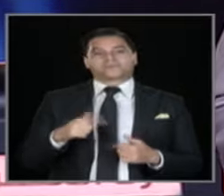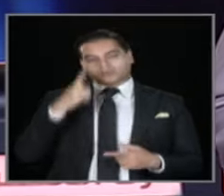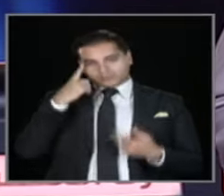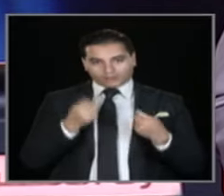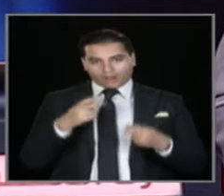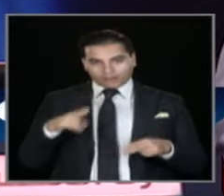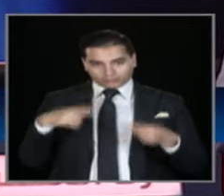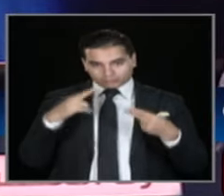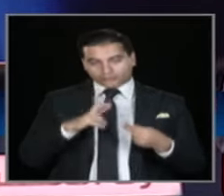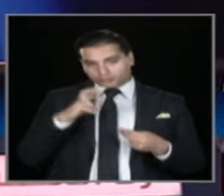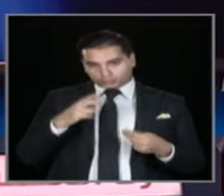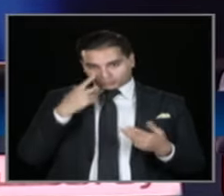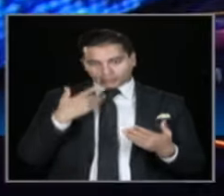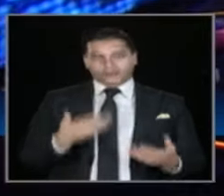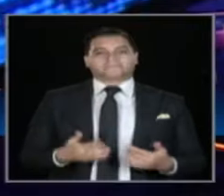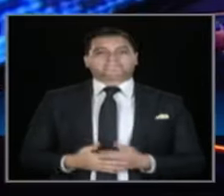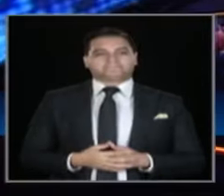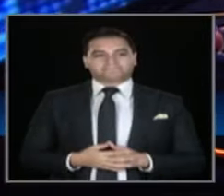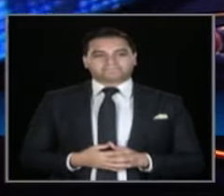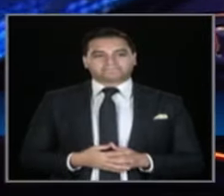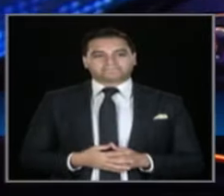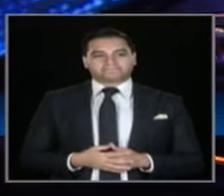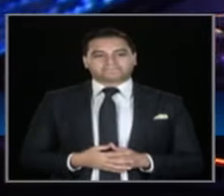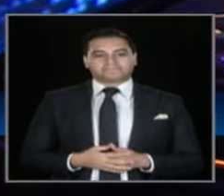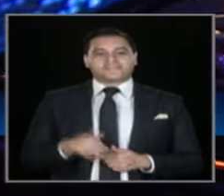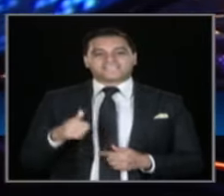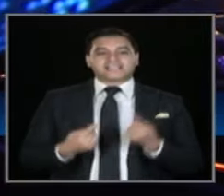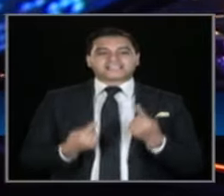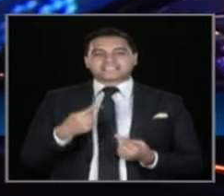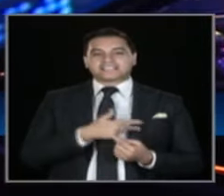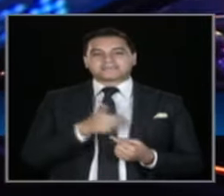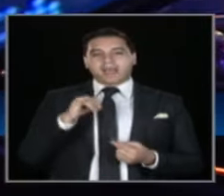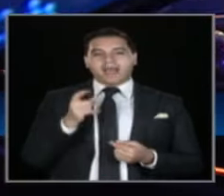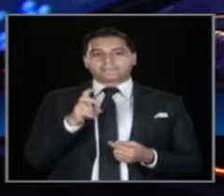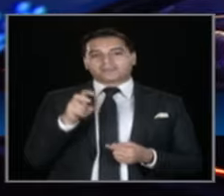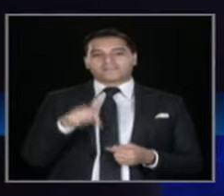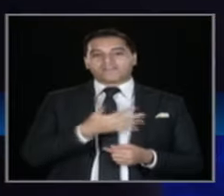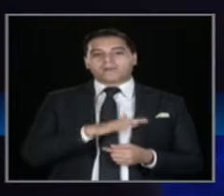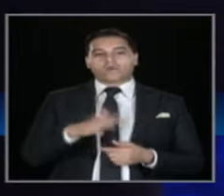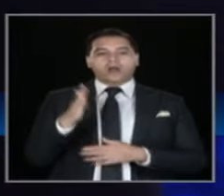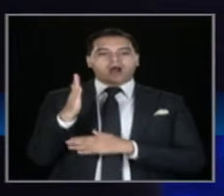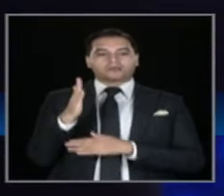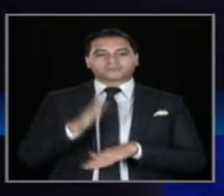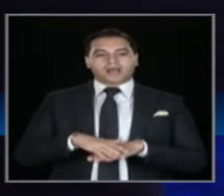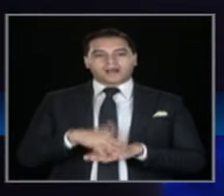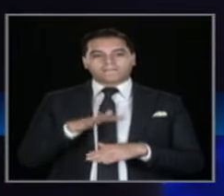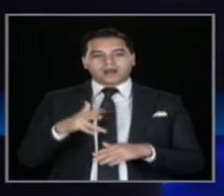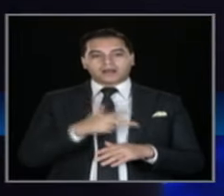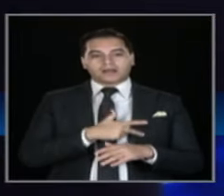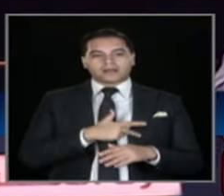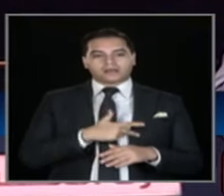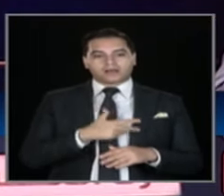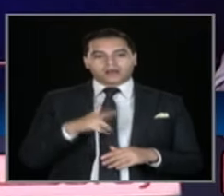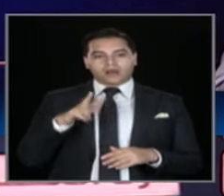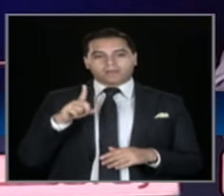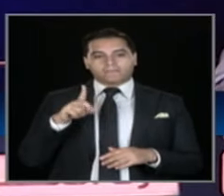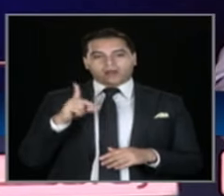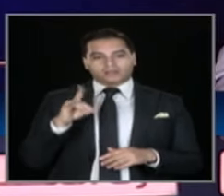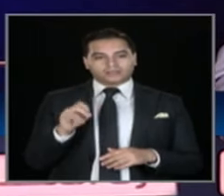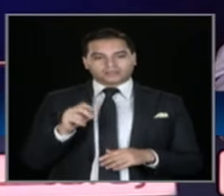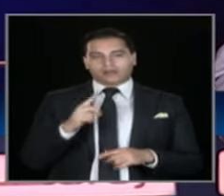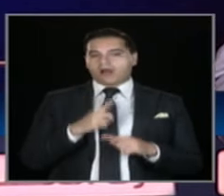الضغط كاونتر. تقع جزيره امنه في احد البحار الرئيسيه، فما هو؟ البلطيق.